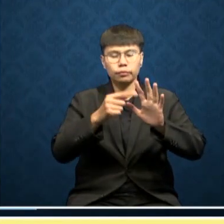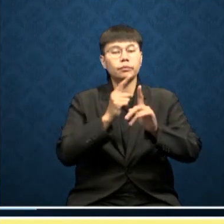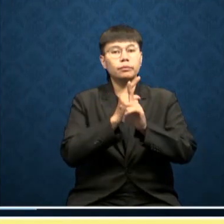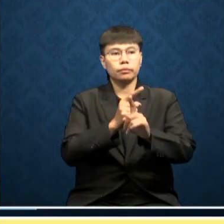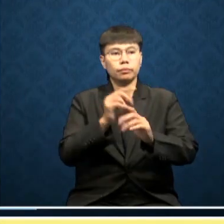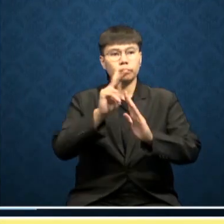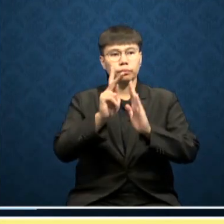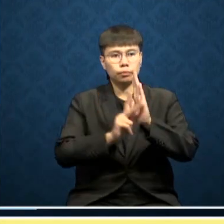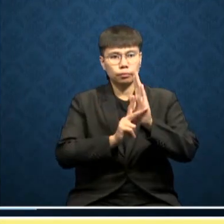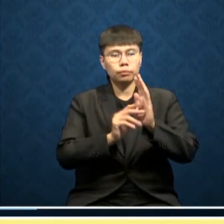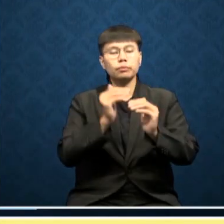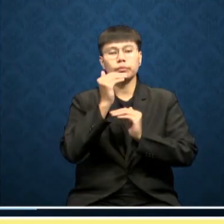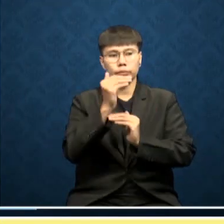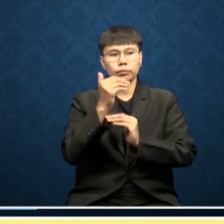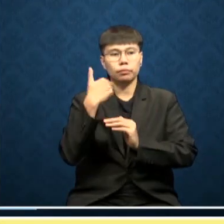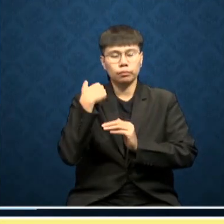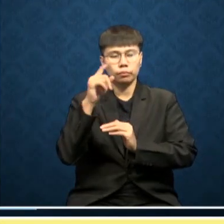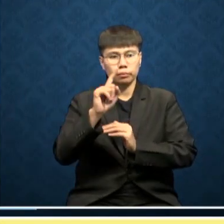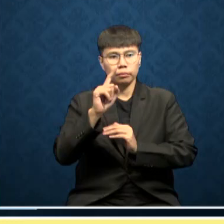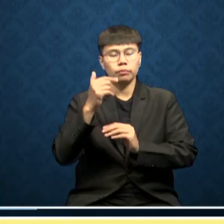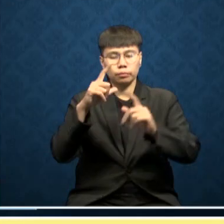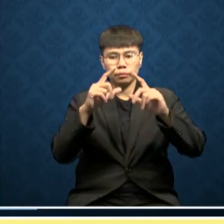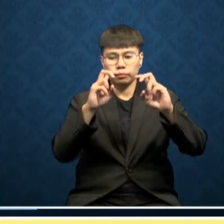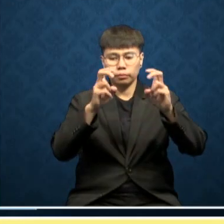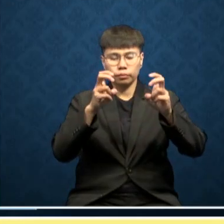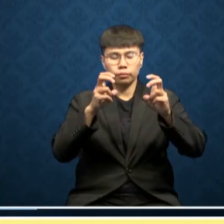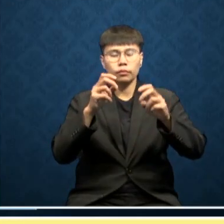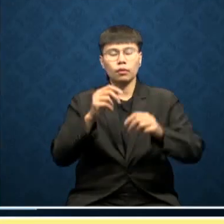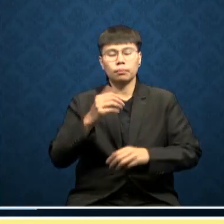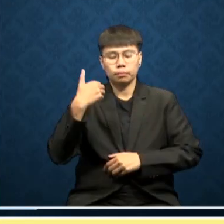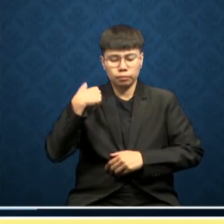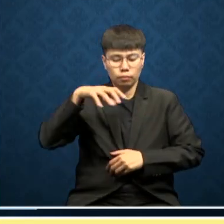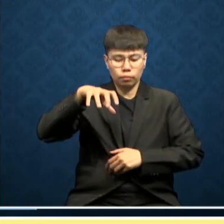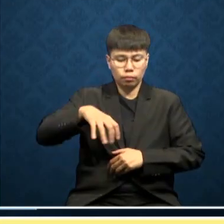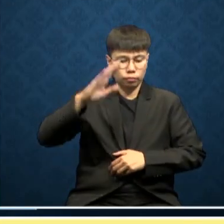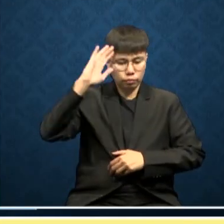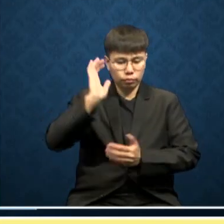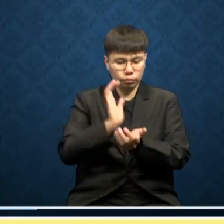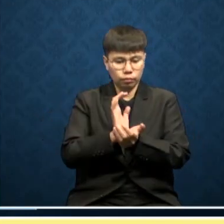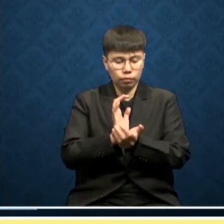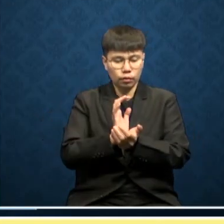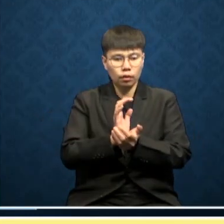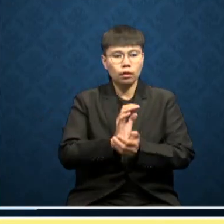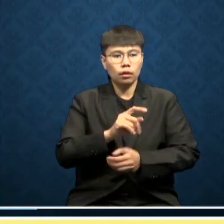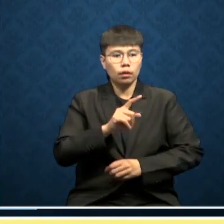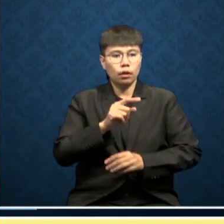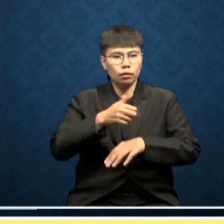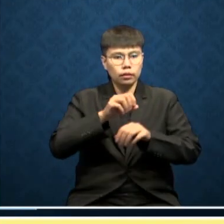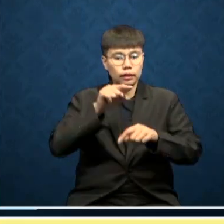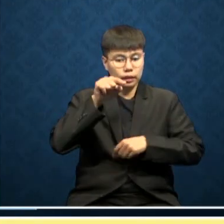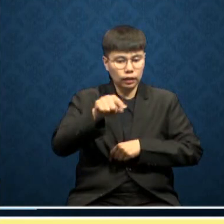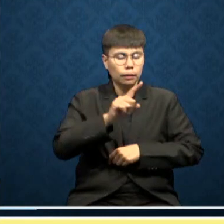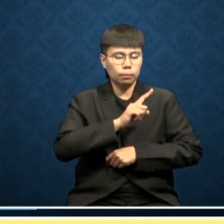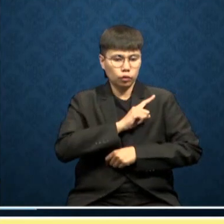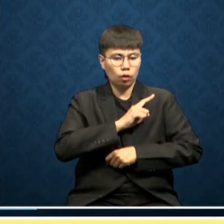ถ้าเป็นคดีอื่นนะครับที่มีกองบัญชาการรับผิดชอบเช่นกองบัญชาการเ่อปราปรายาเสพติดนะครับหรือกองบัญชาการ